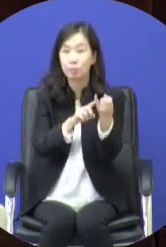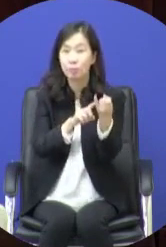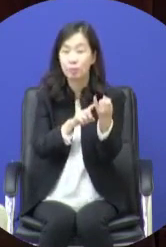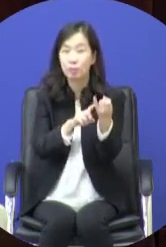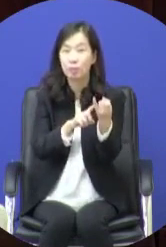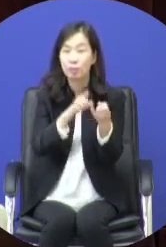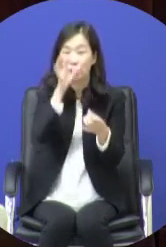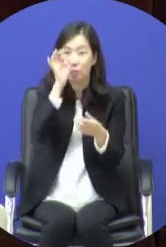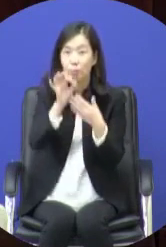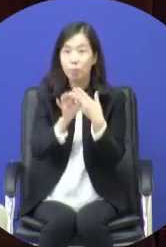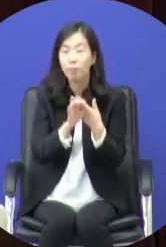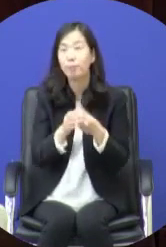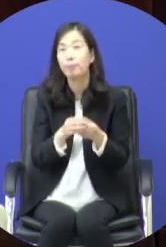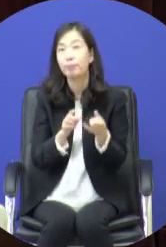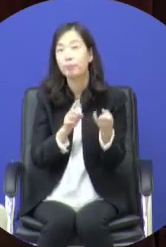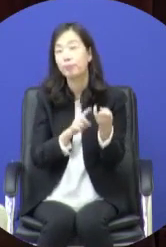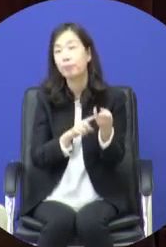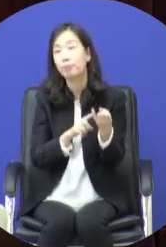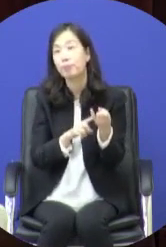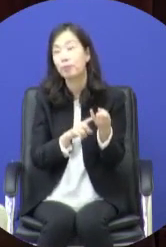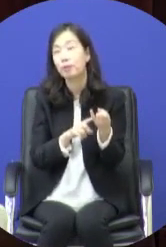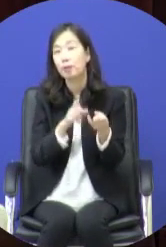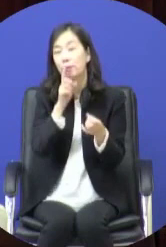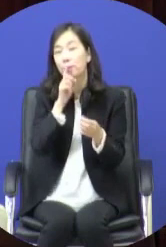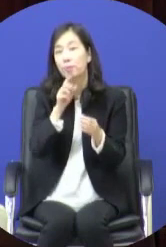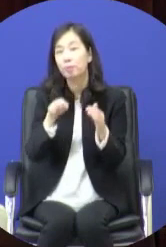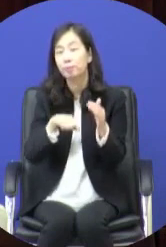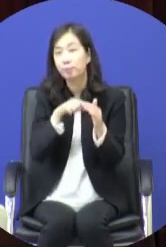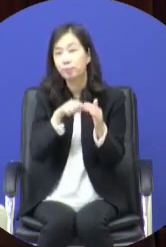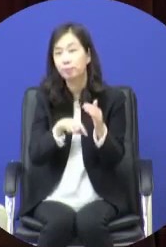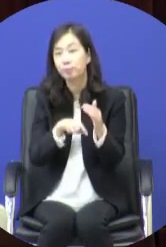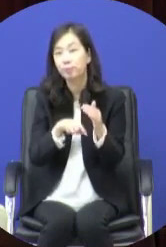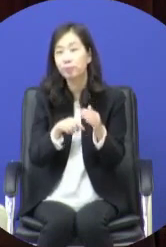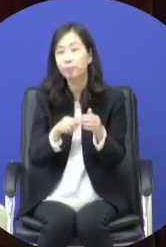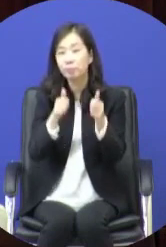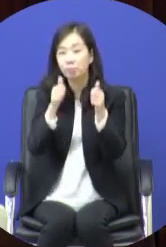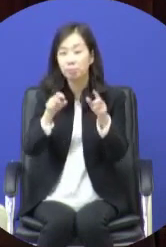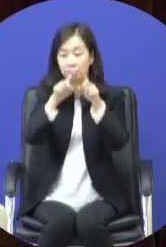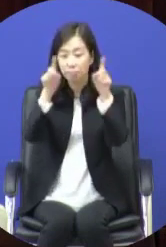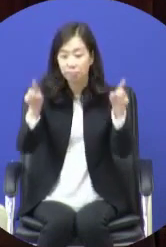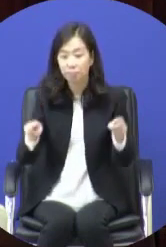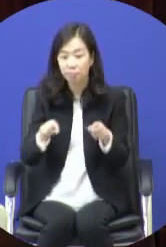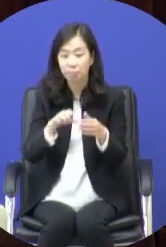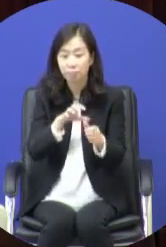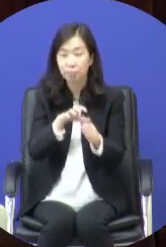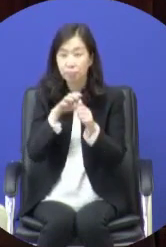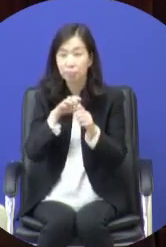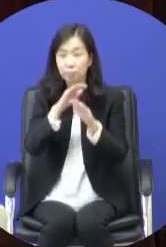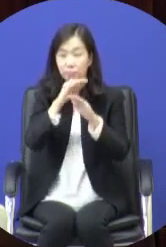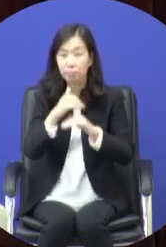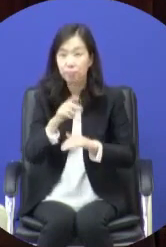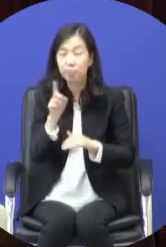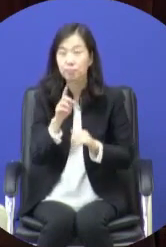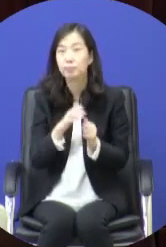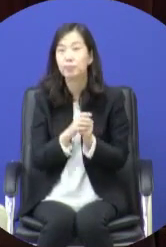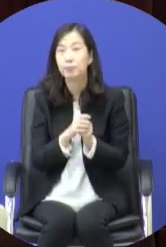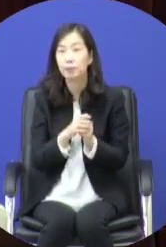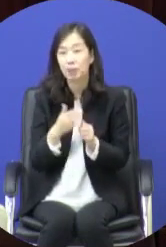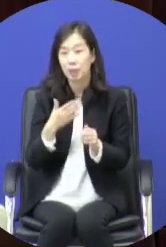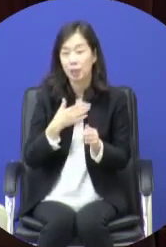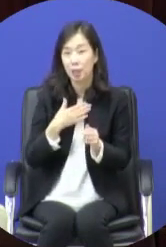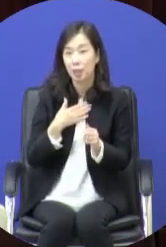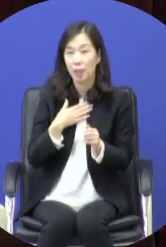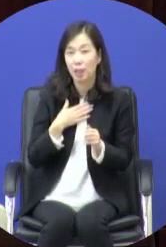살펴보겠습니다. 이정근 씨가 한 말 중 판결문에 인용된 대목은 다음과 같습니다.